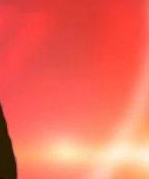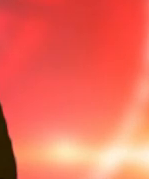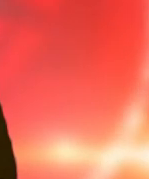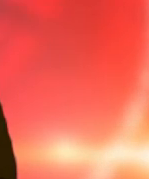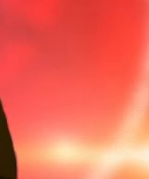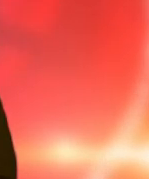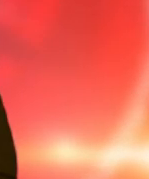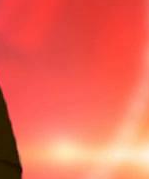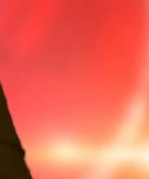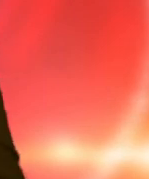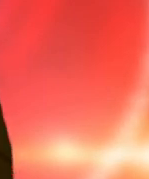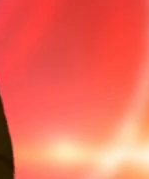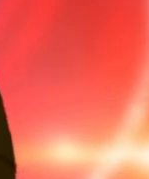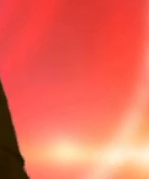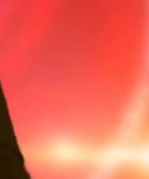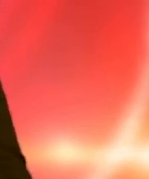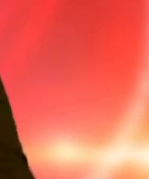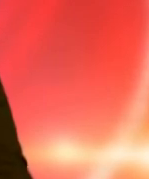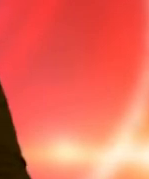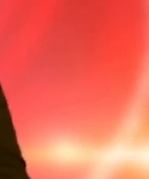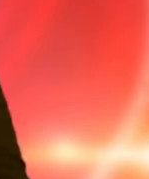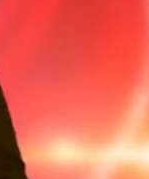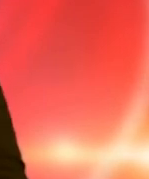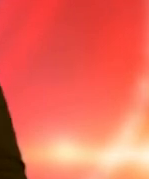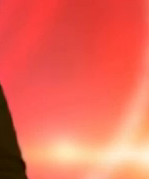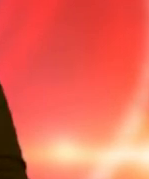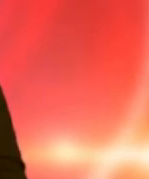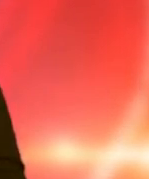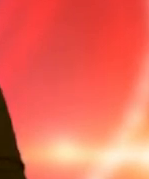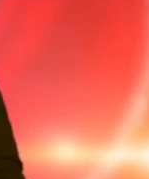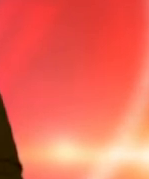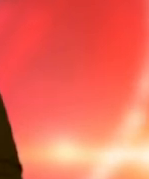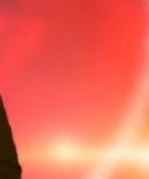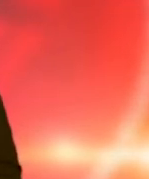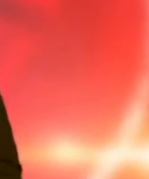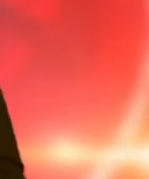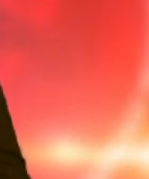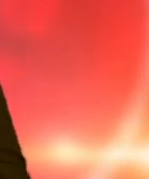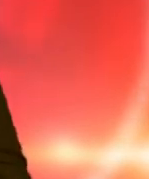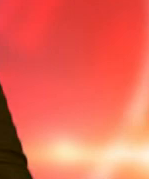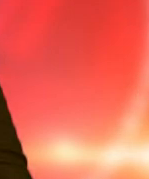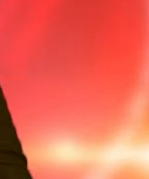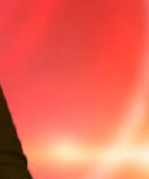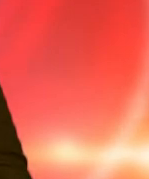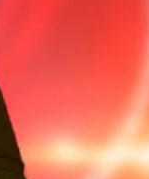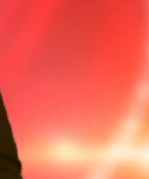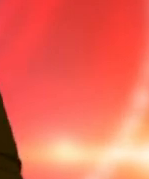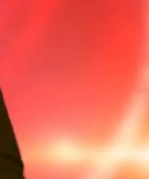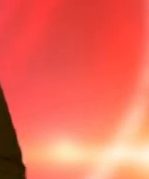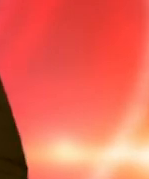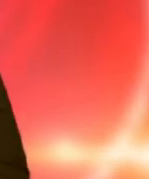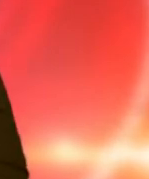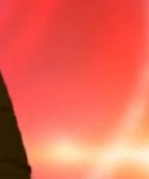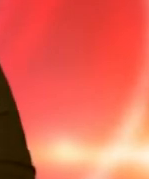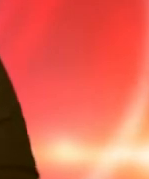O soluție pentru utilizarea frunzelor și beligarului de animale a găsit-o Eugeniu Ciumacu din satul Bogdanovca Nouă. El le